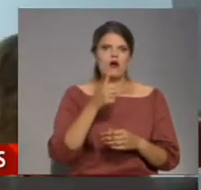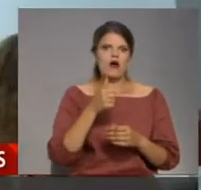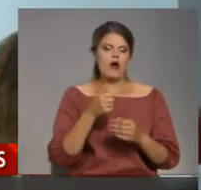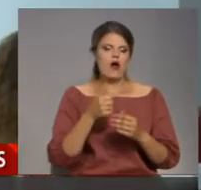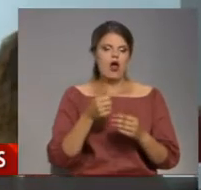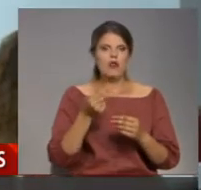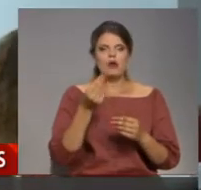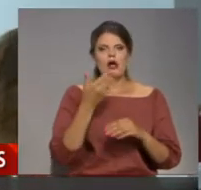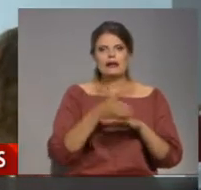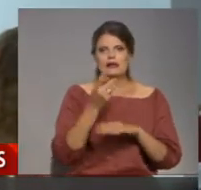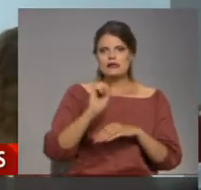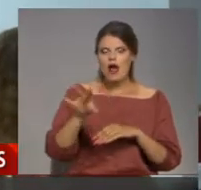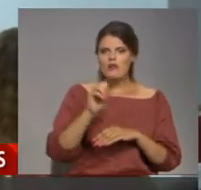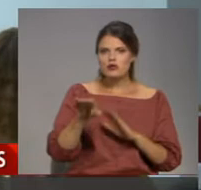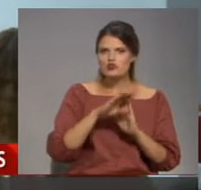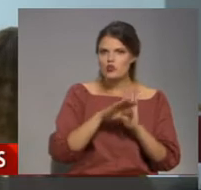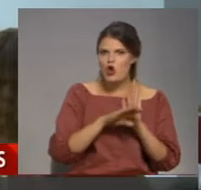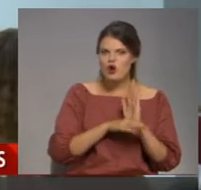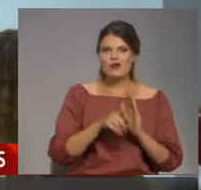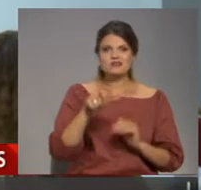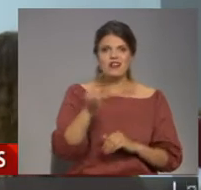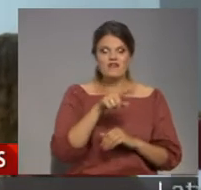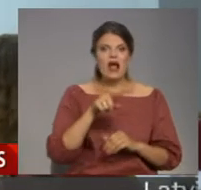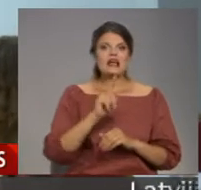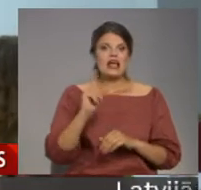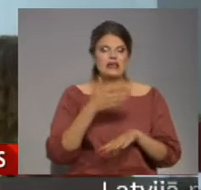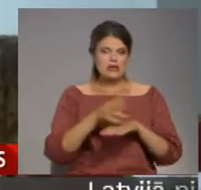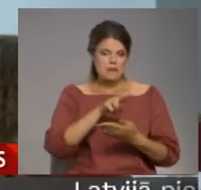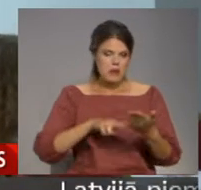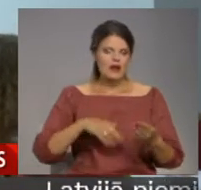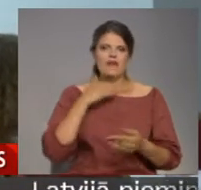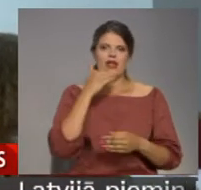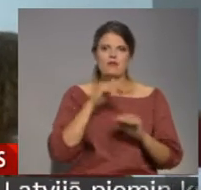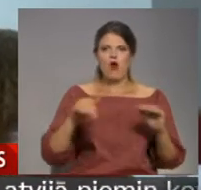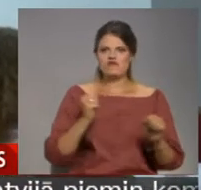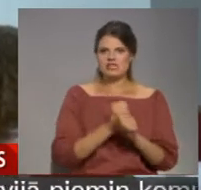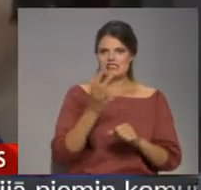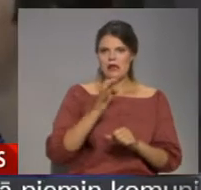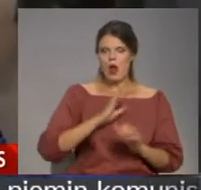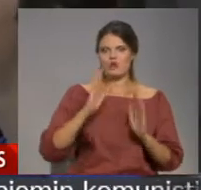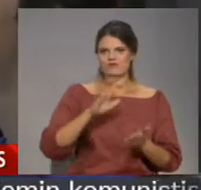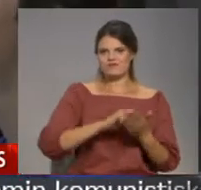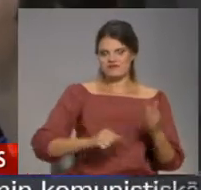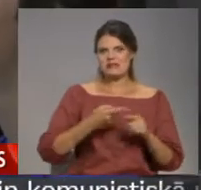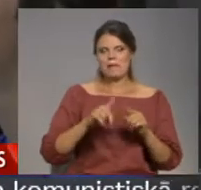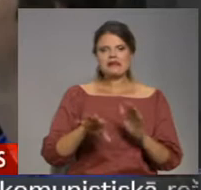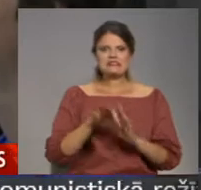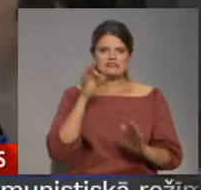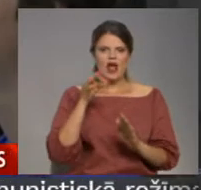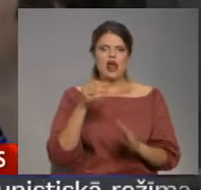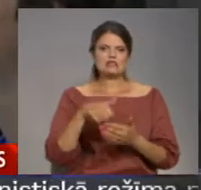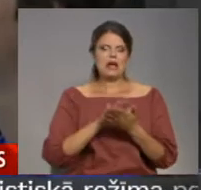programmu. Nemazāk svarīga būtu potenciālo darbinieku mobilitāte, kas nozīmē attīstītāku un ar uzņēmumu darba ritmu